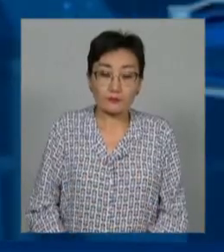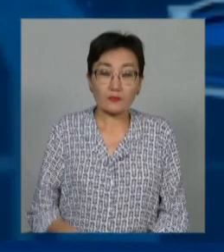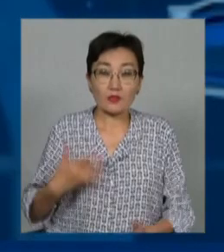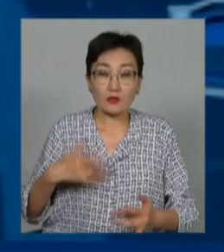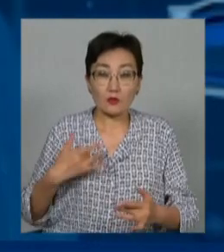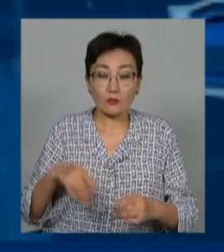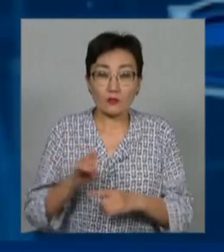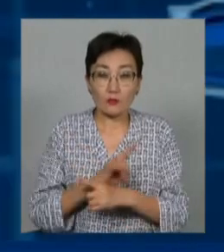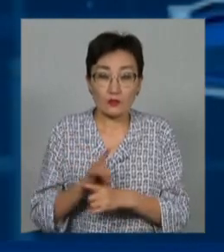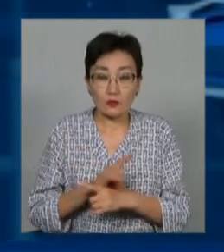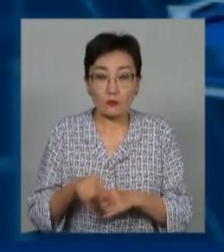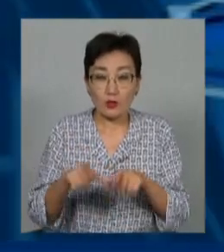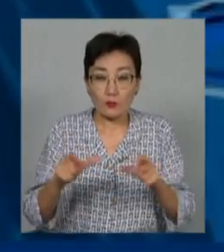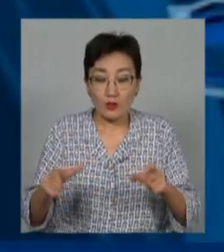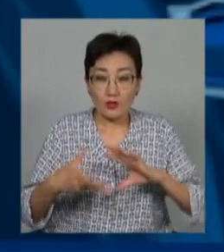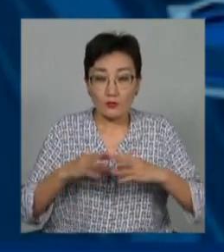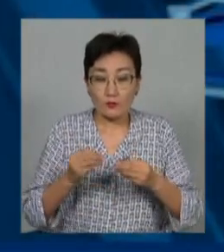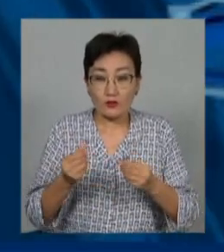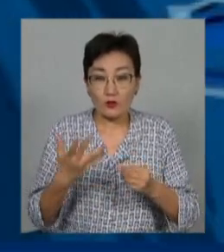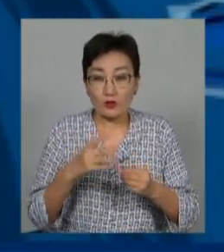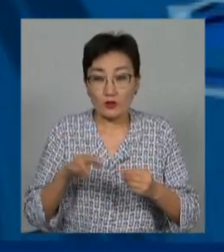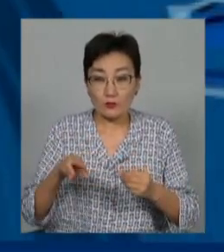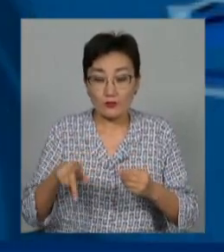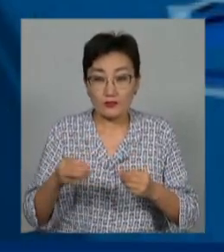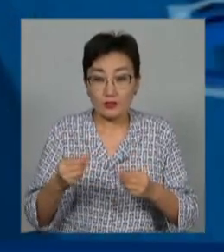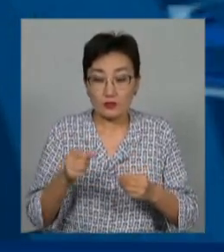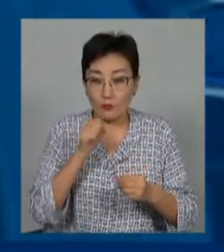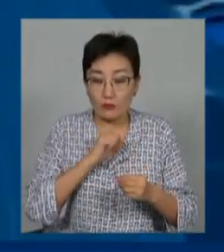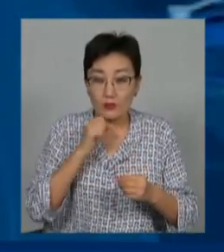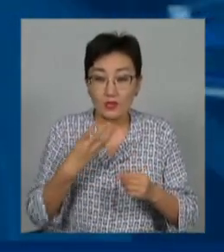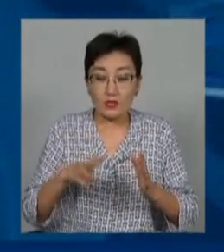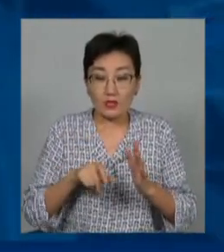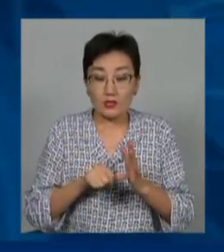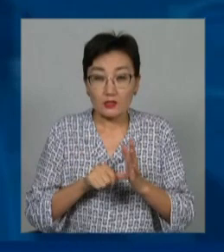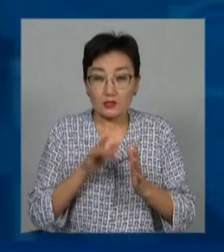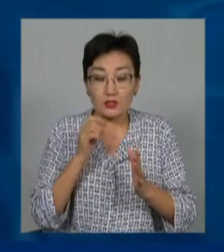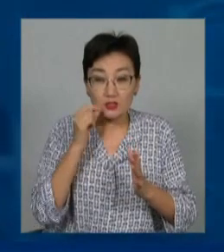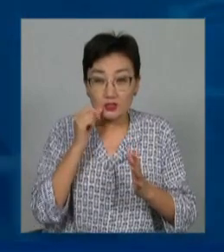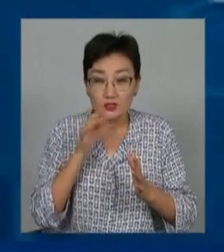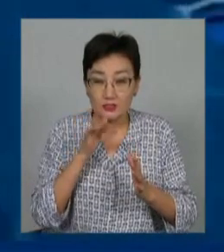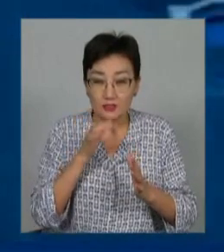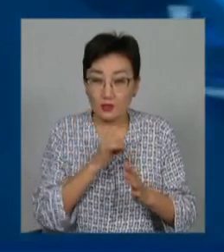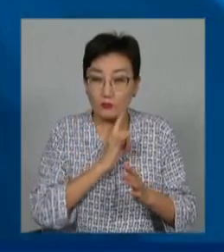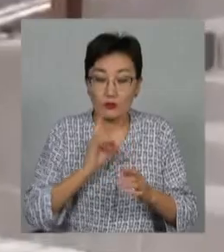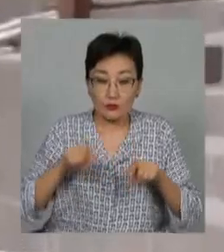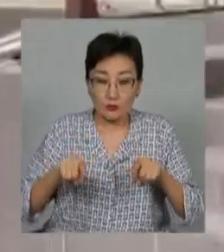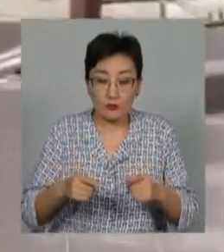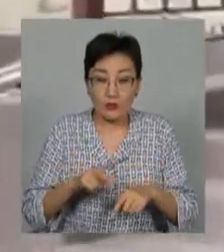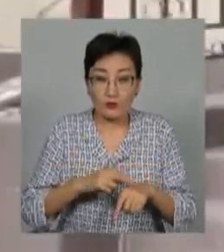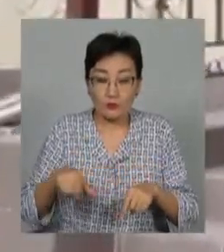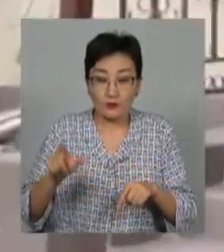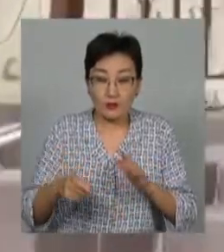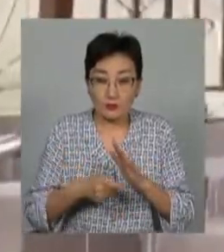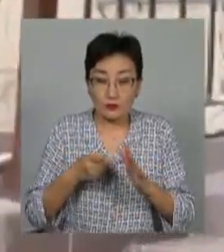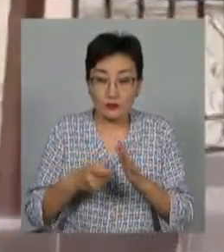Таразда алаяқтық жолмен тұрғындардан жалпы соммасы 50 миллион теңге жымқырған 46 жастағы азаматша қолға түсті. Жергілікті тәртіп сақшылары